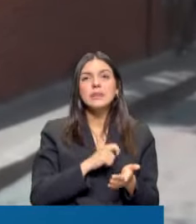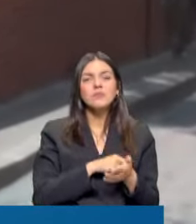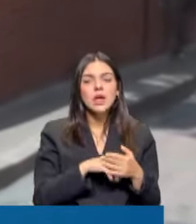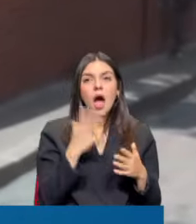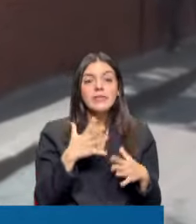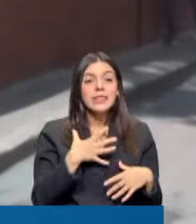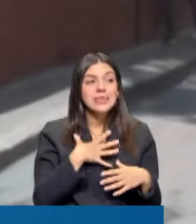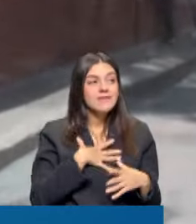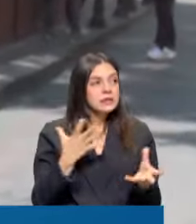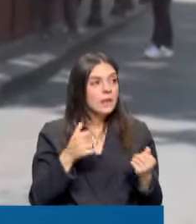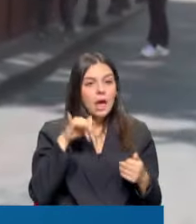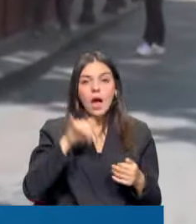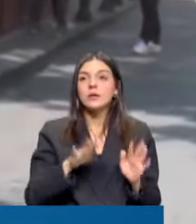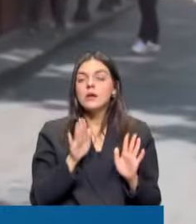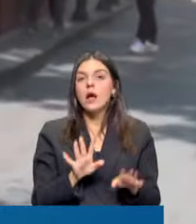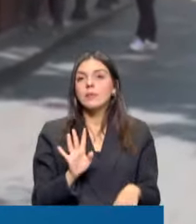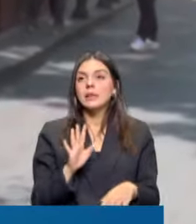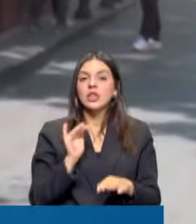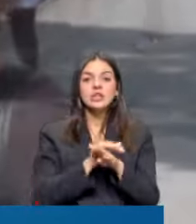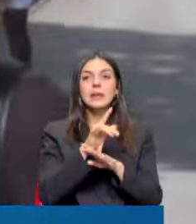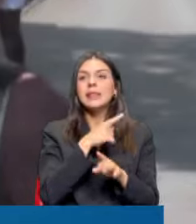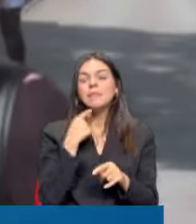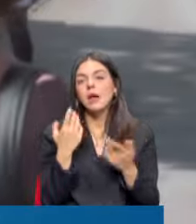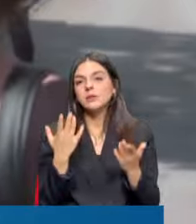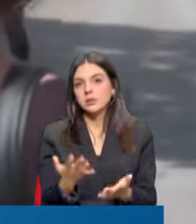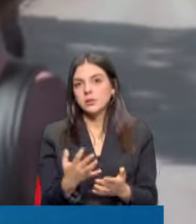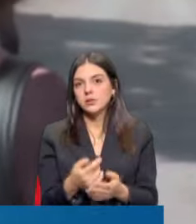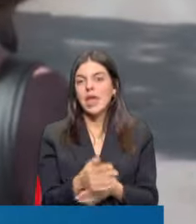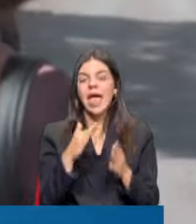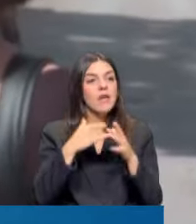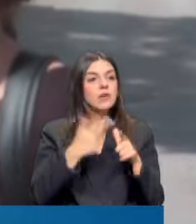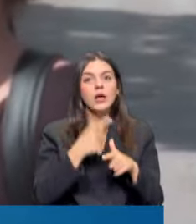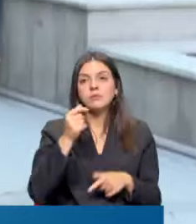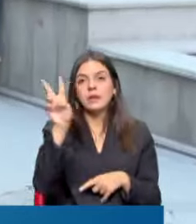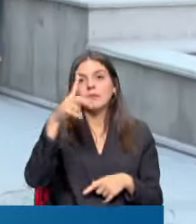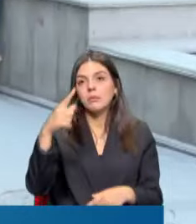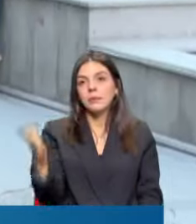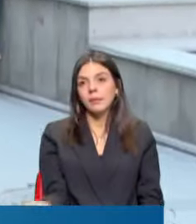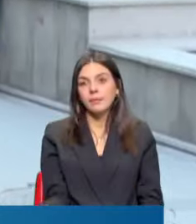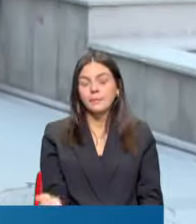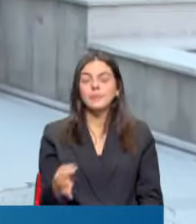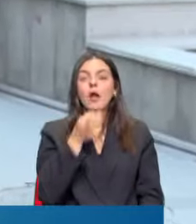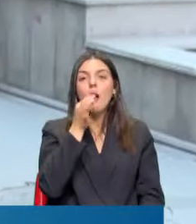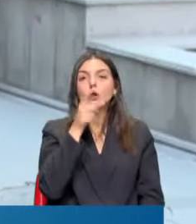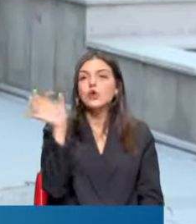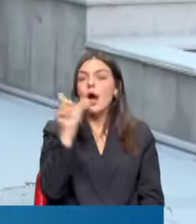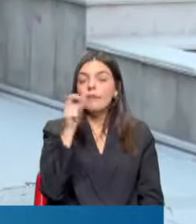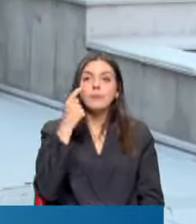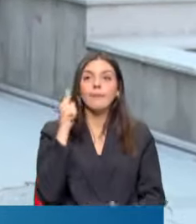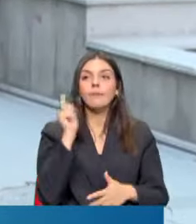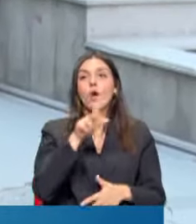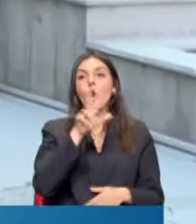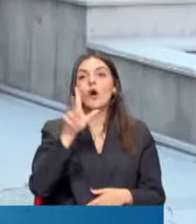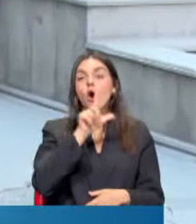nefes almaya hakkı kalmadı. Geçirmek imkansız artık. Ev kirası zaten olmuş 20 bin lira. Ocak ayında asgari ücret 17 bin 2 lira